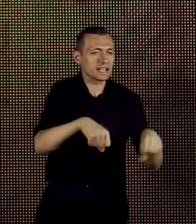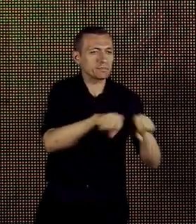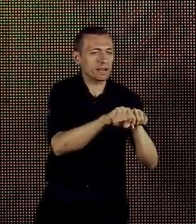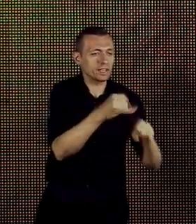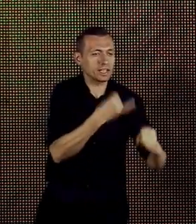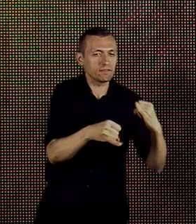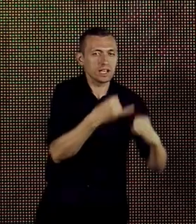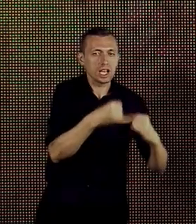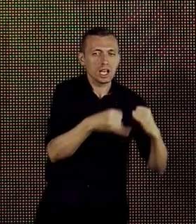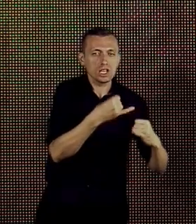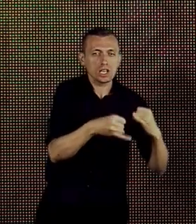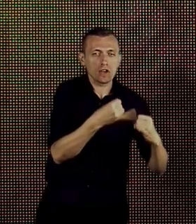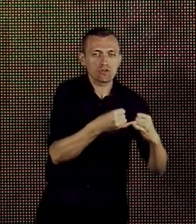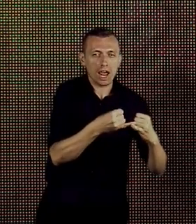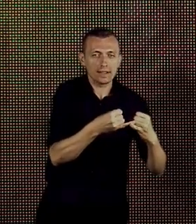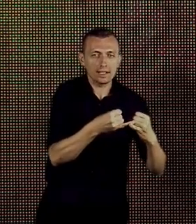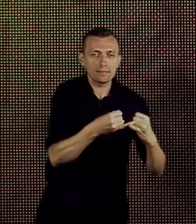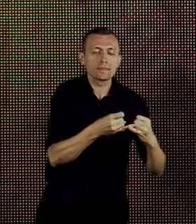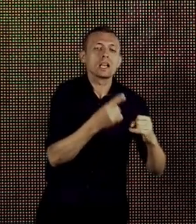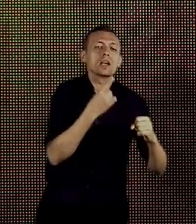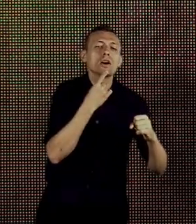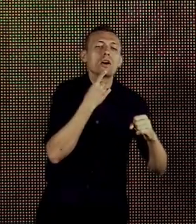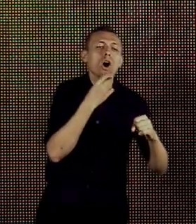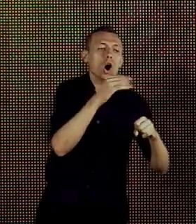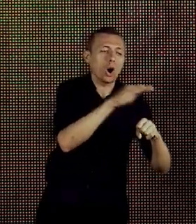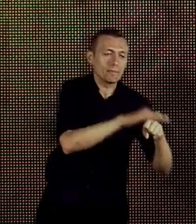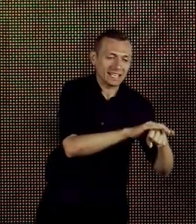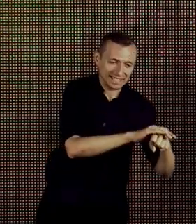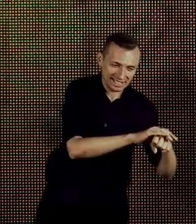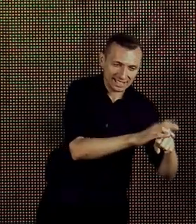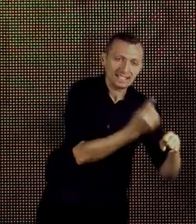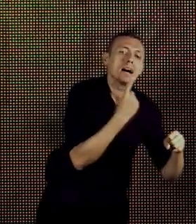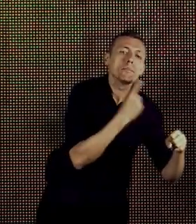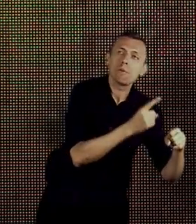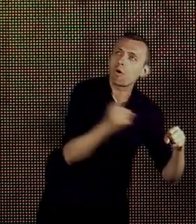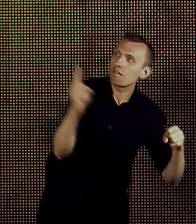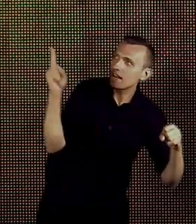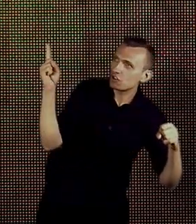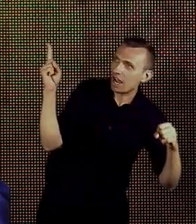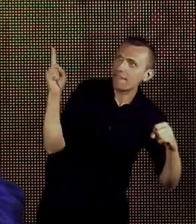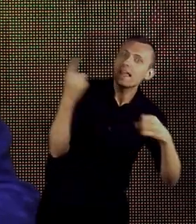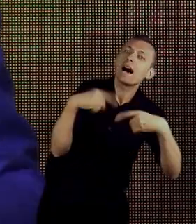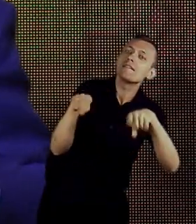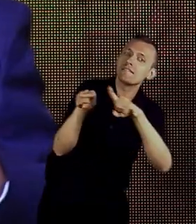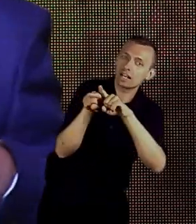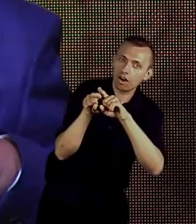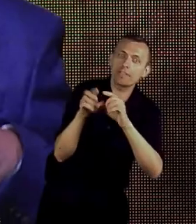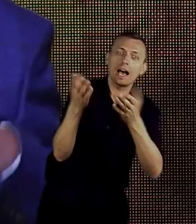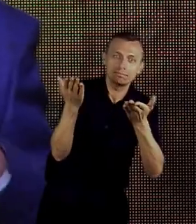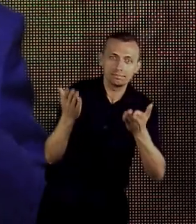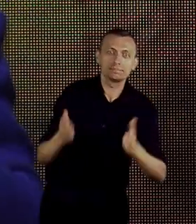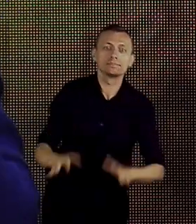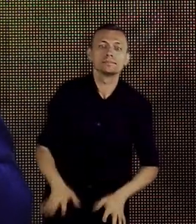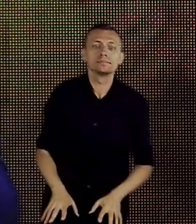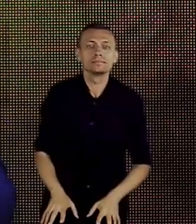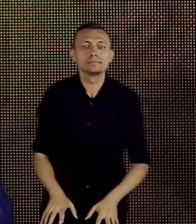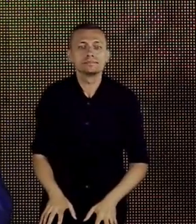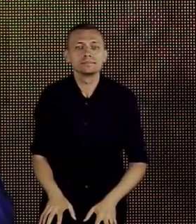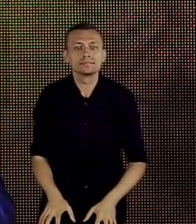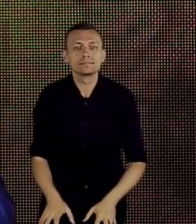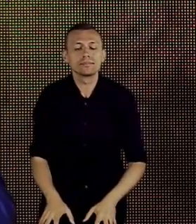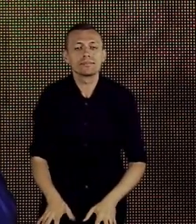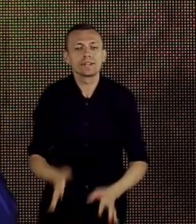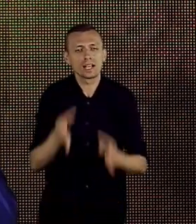życiu pełnieniem woli Bożej. Zaczniemy więc od przetestowania